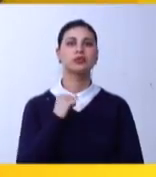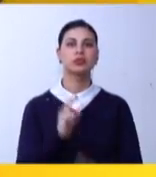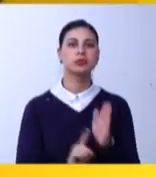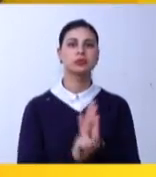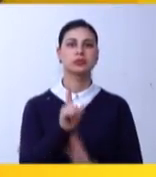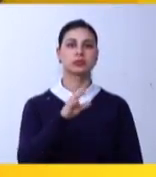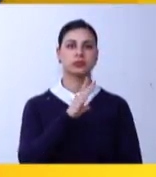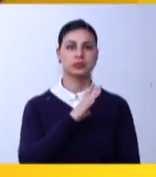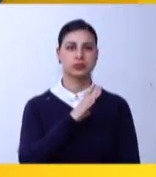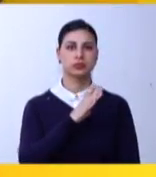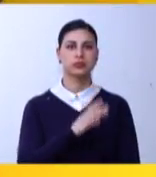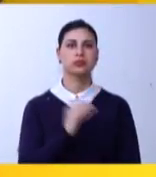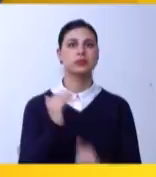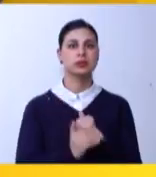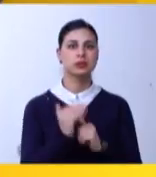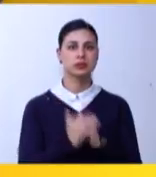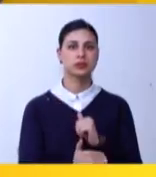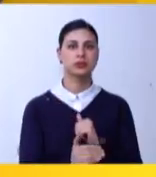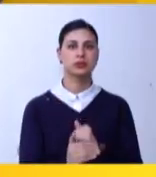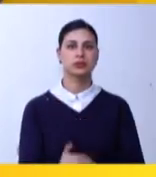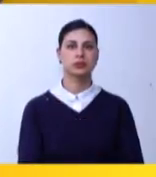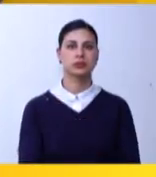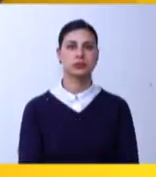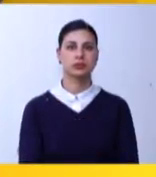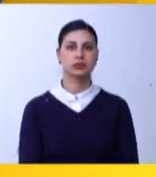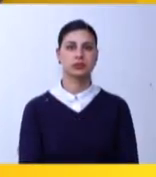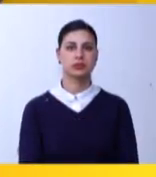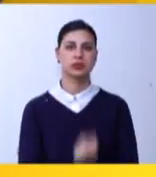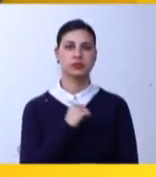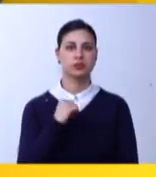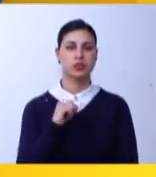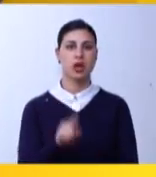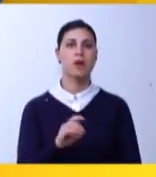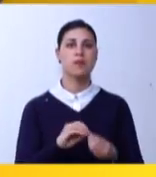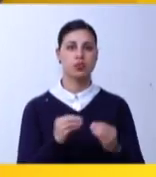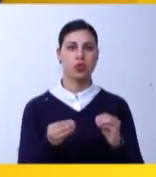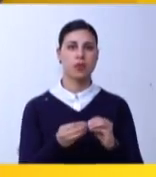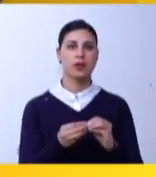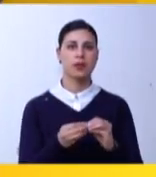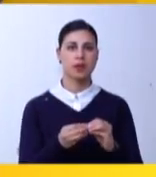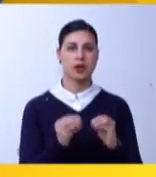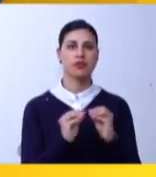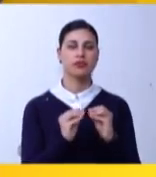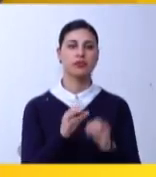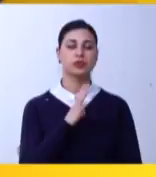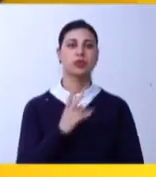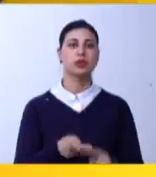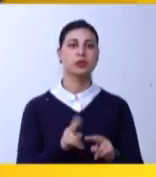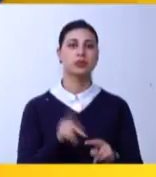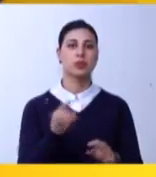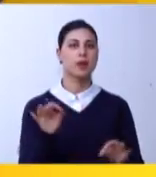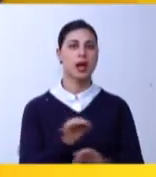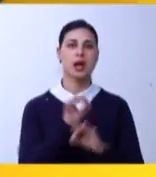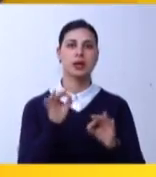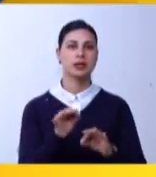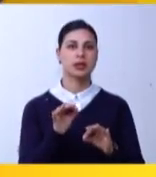დაიწყო, ისველებდა, იმალებოდა. გასაგები. ამ პრობლემის წინაშე ისევ დავდექით, იმიტომ რომ